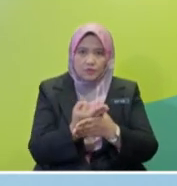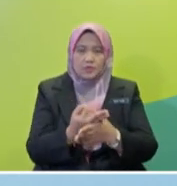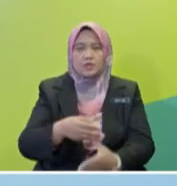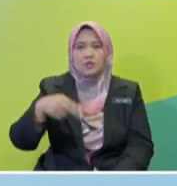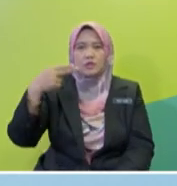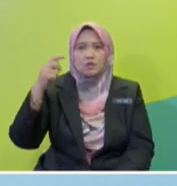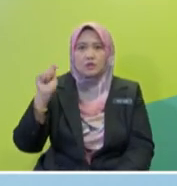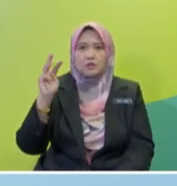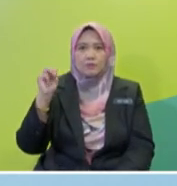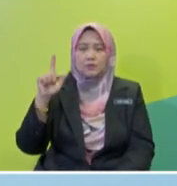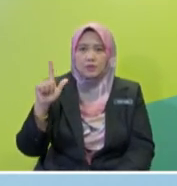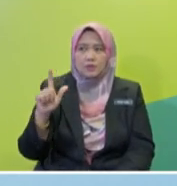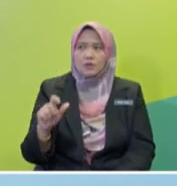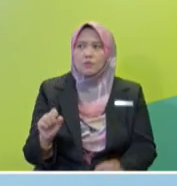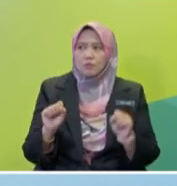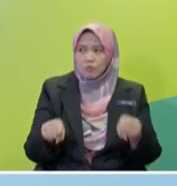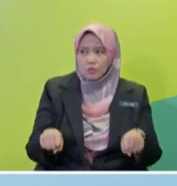boleh dibaca oleh